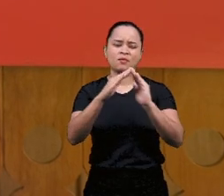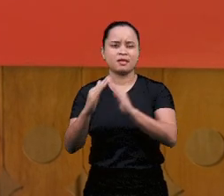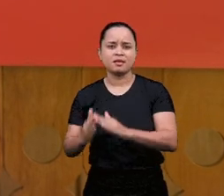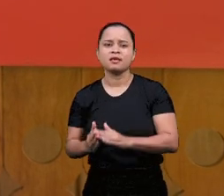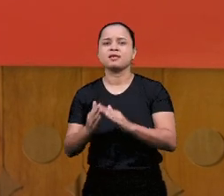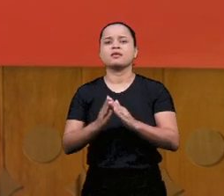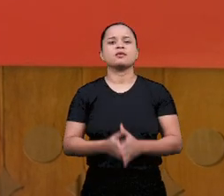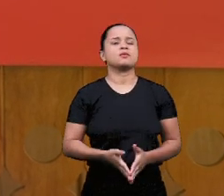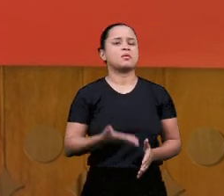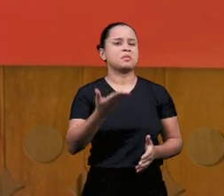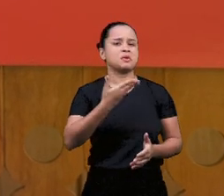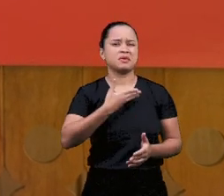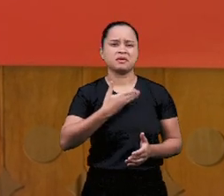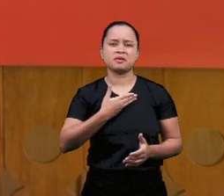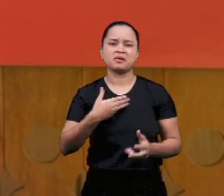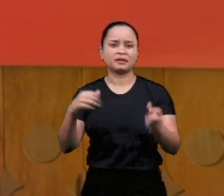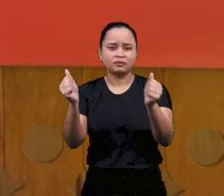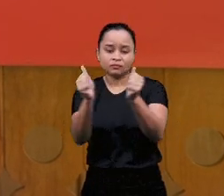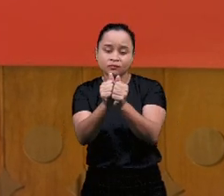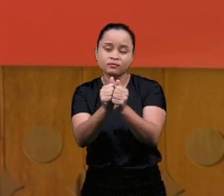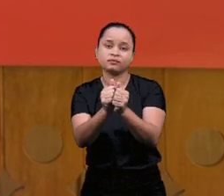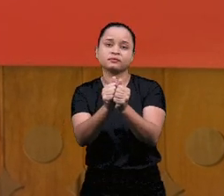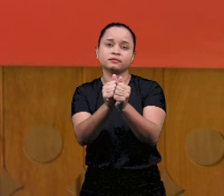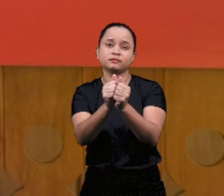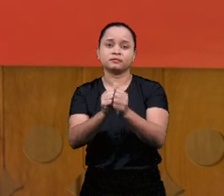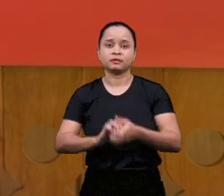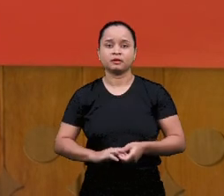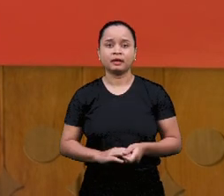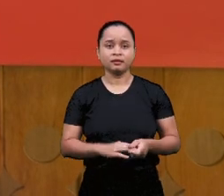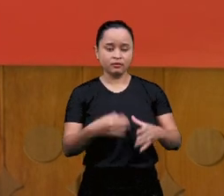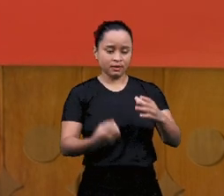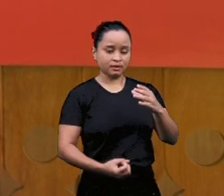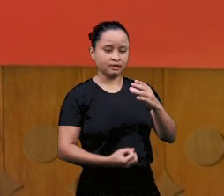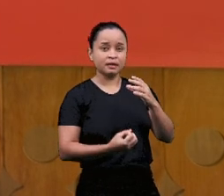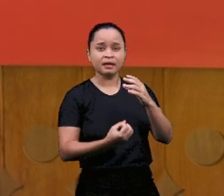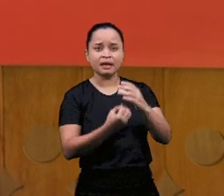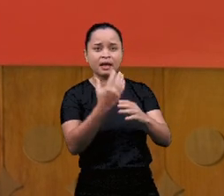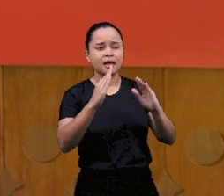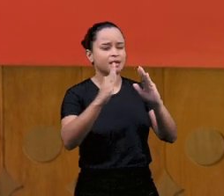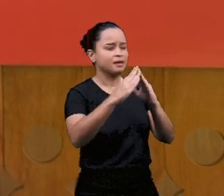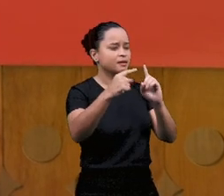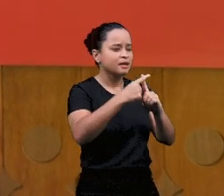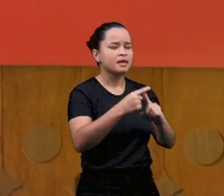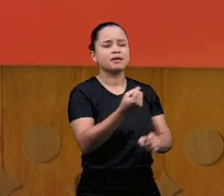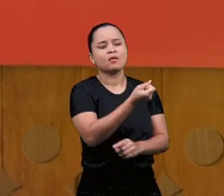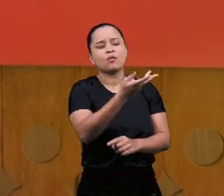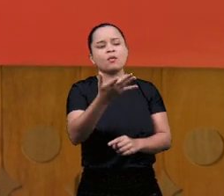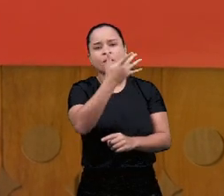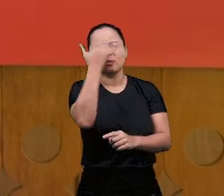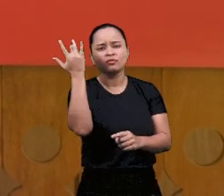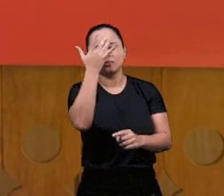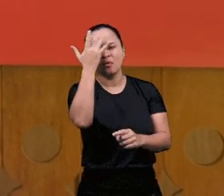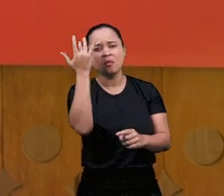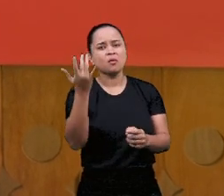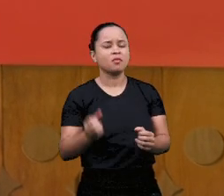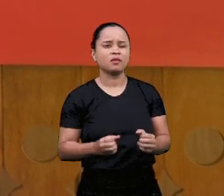collègue. C'est comme ça. Il fait une église, il met les gens, c'est comme ça. Je ne vois rien